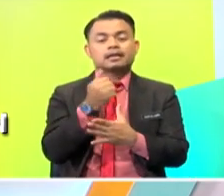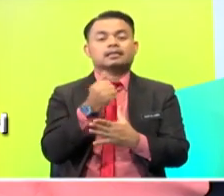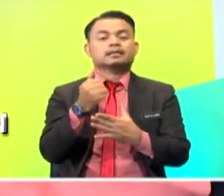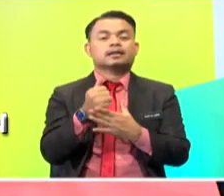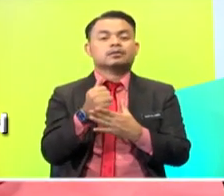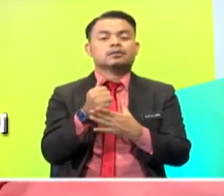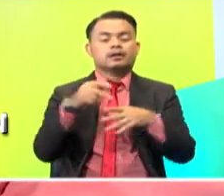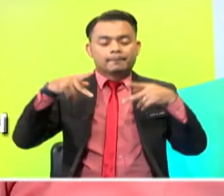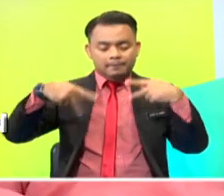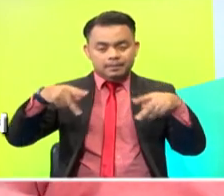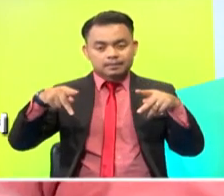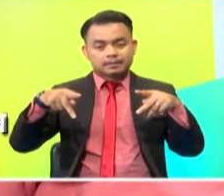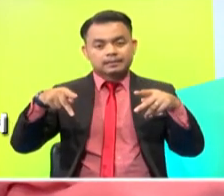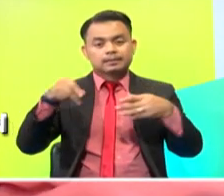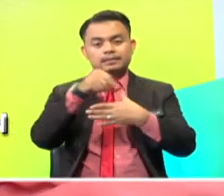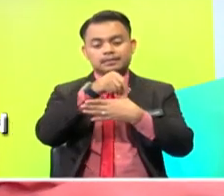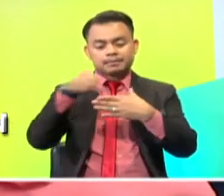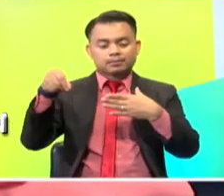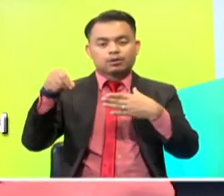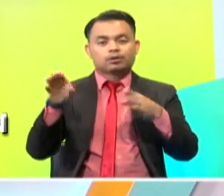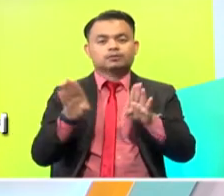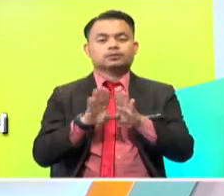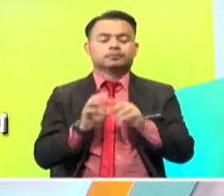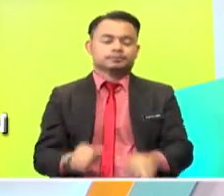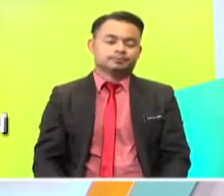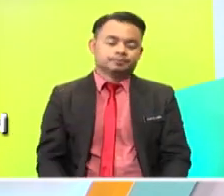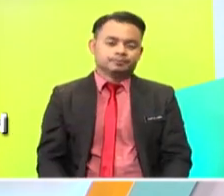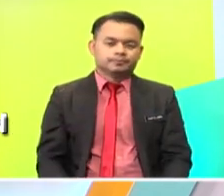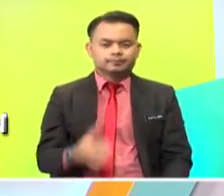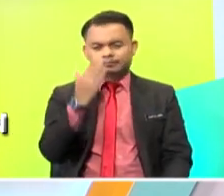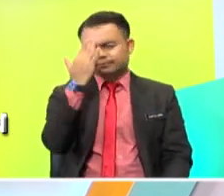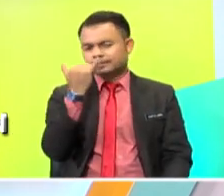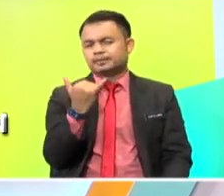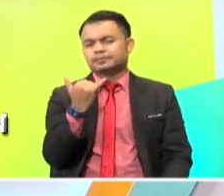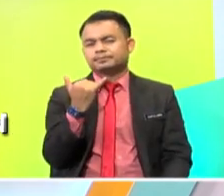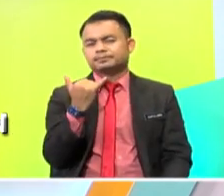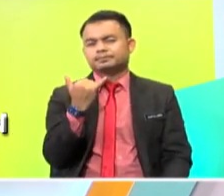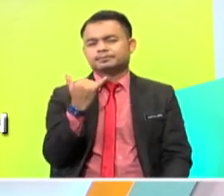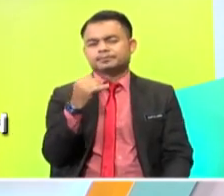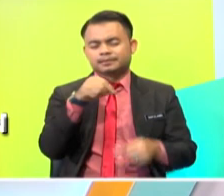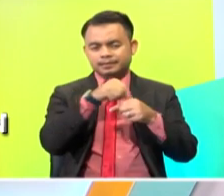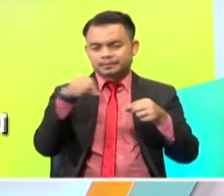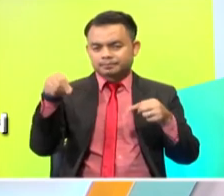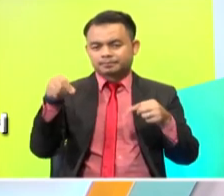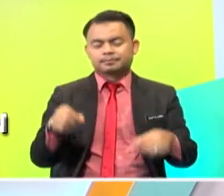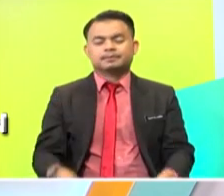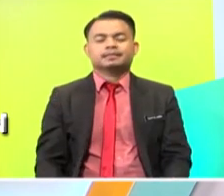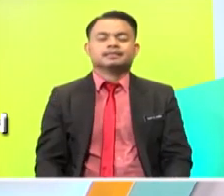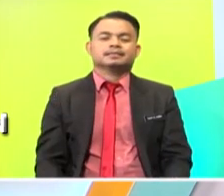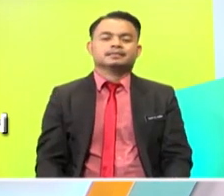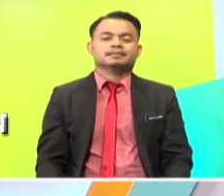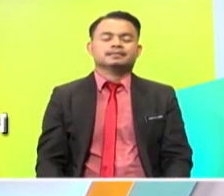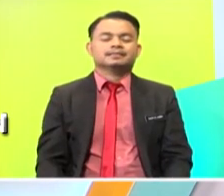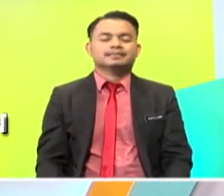loh seperti ini kenapa ya agak-agak kenapa ya pergi ke bank Hai agenda udara kecek guha